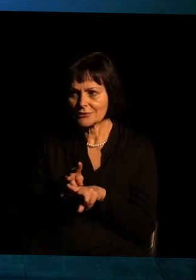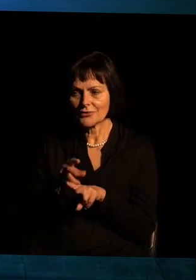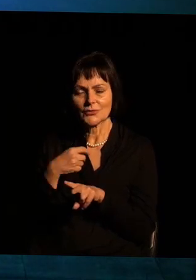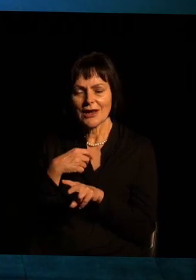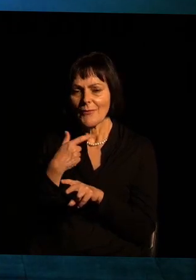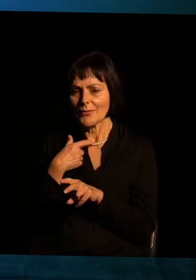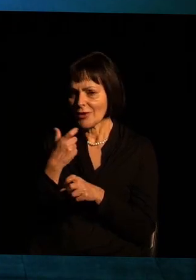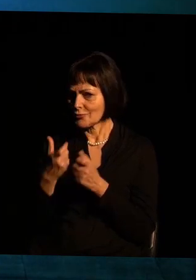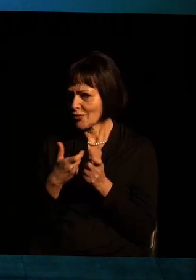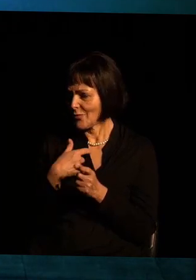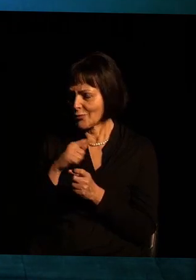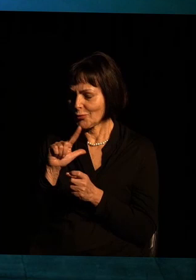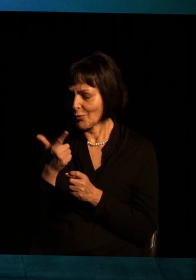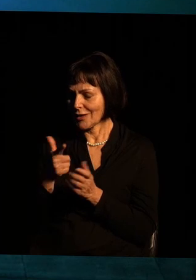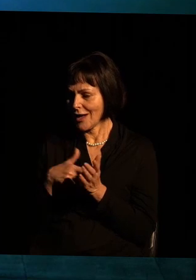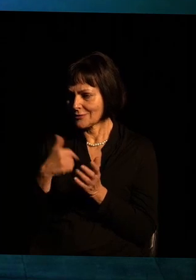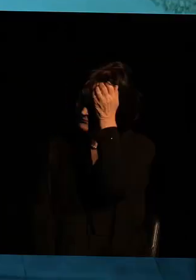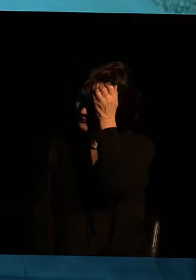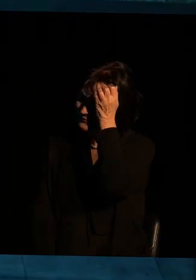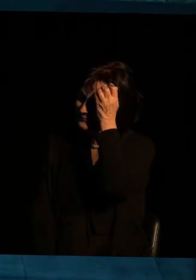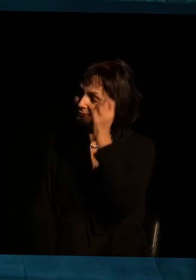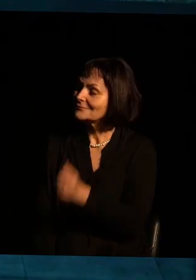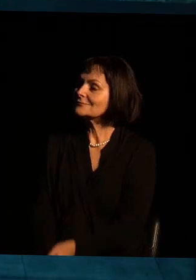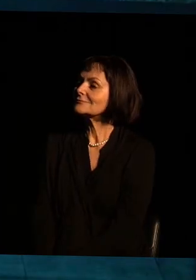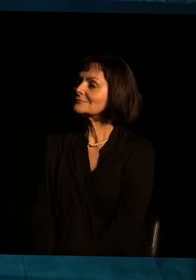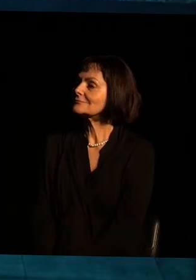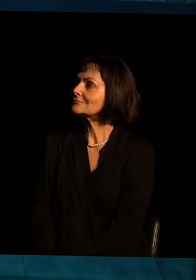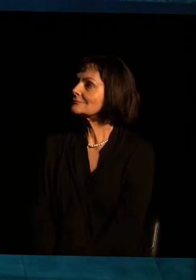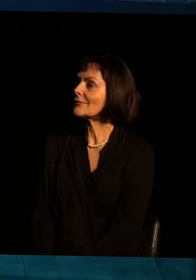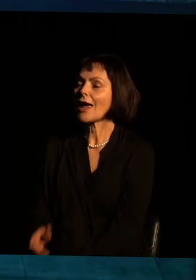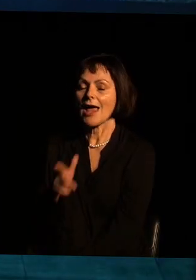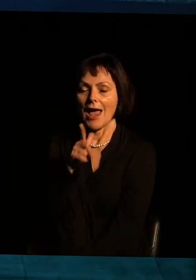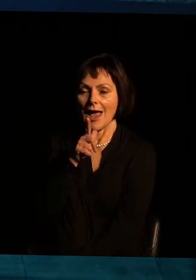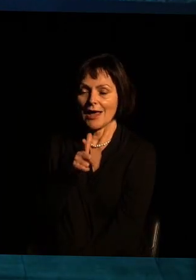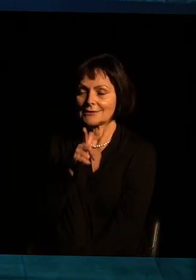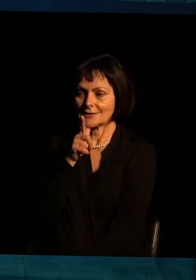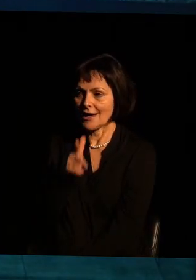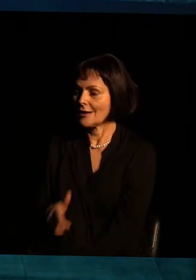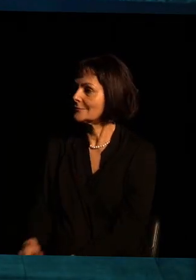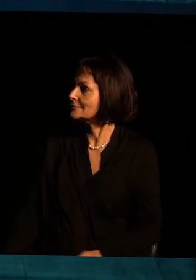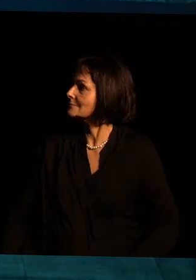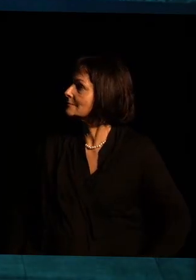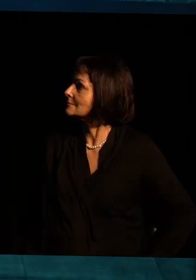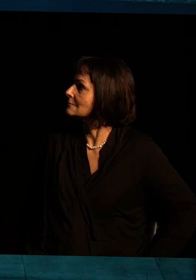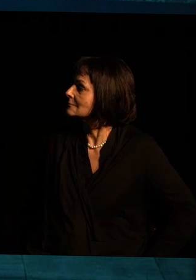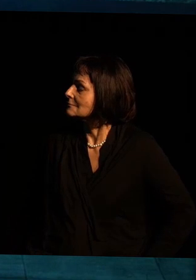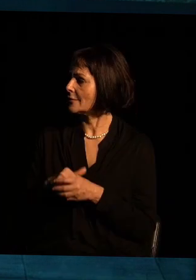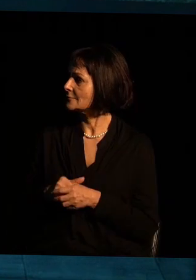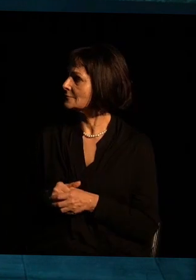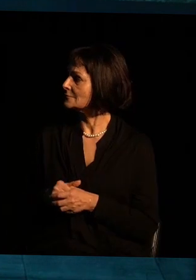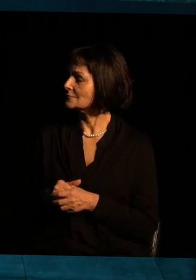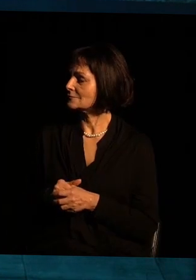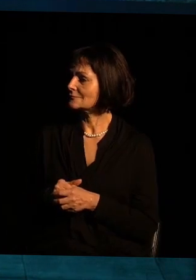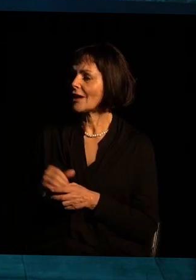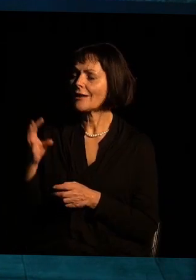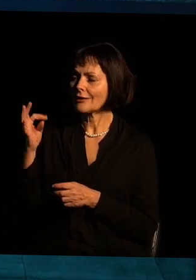takiego nie popełnił, takiego błędu. No i Azja, no proszę Państwa, no Azja, no musimy przecież w końcu wylądować w tej Azji.